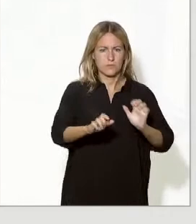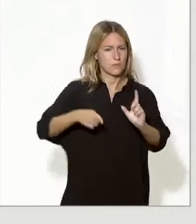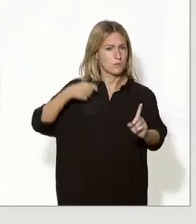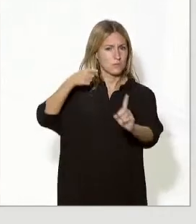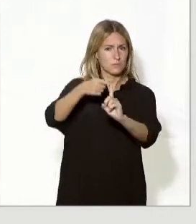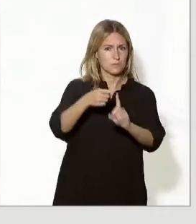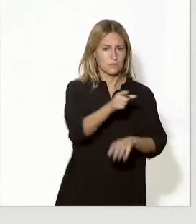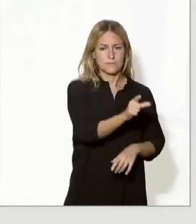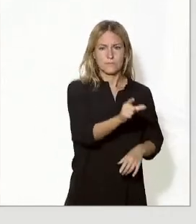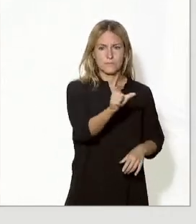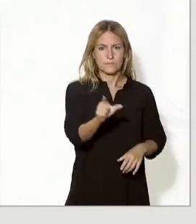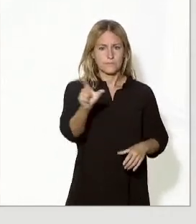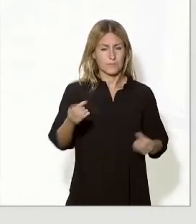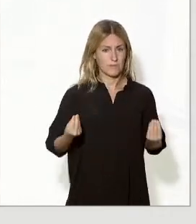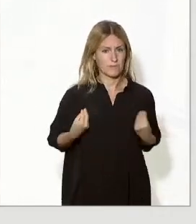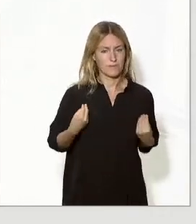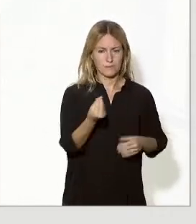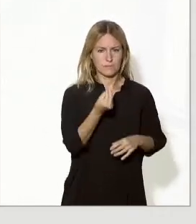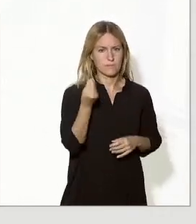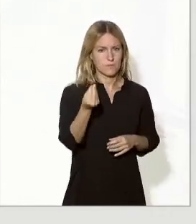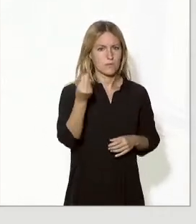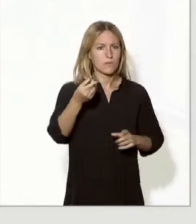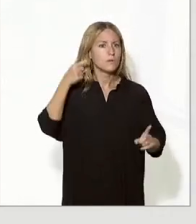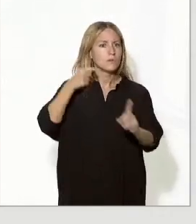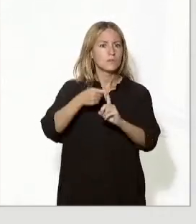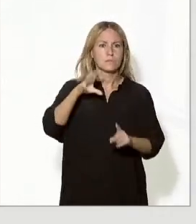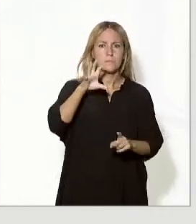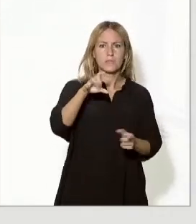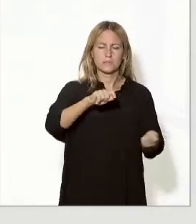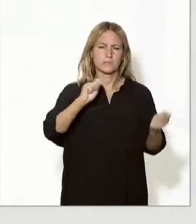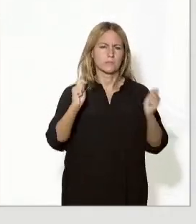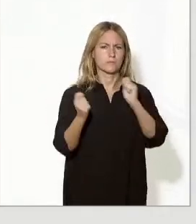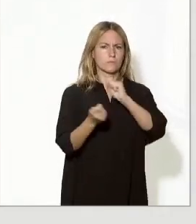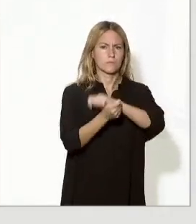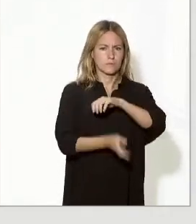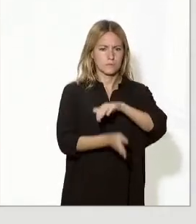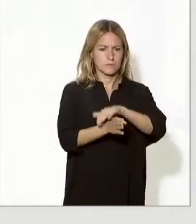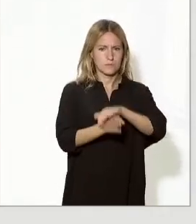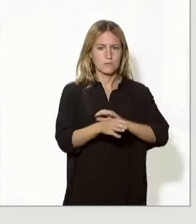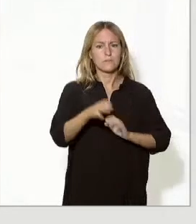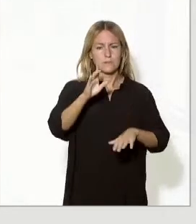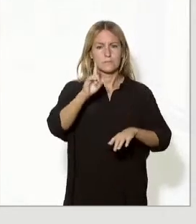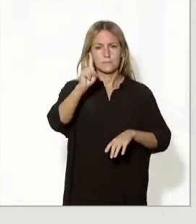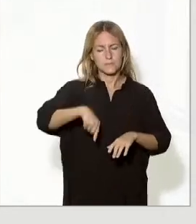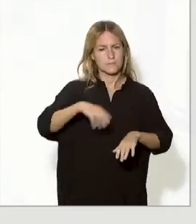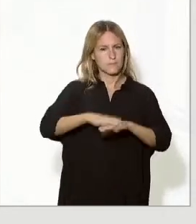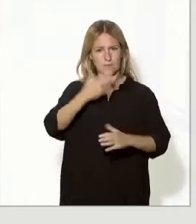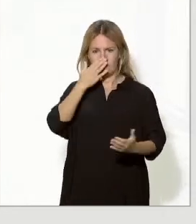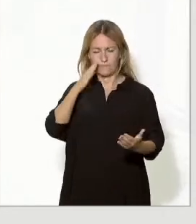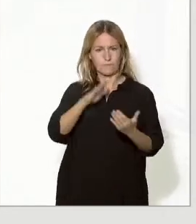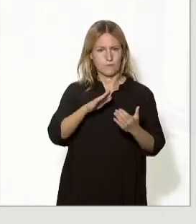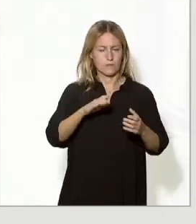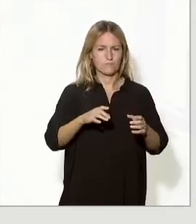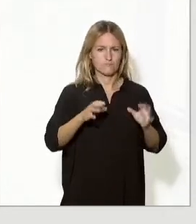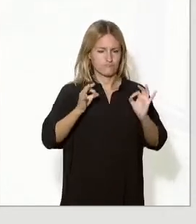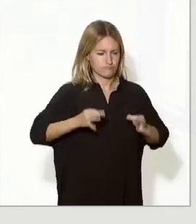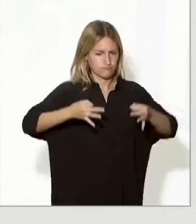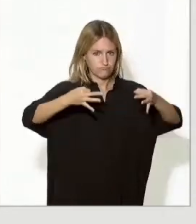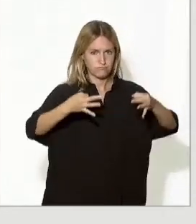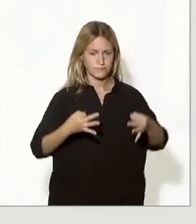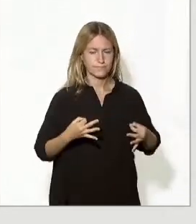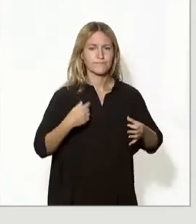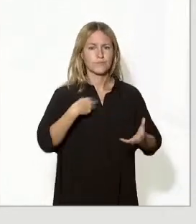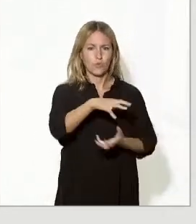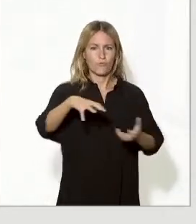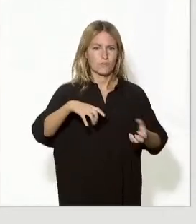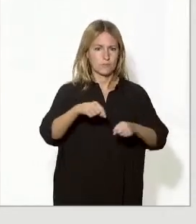vida de la gent, per seguir transformant el país i per afrontar amb més decisió que mai la resolució del conflicte